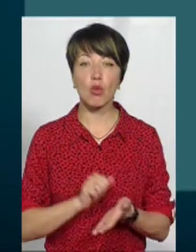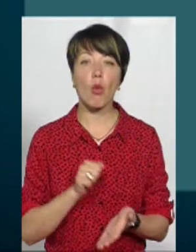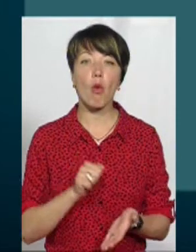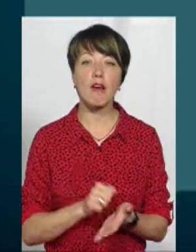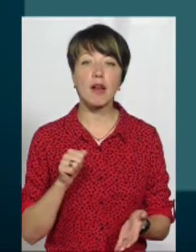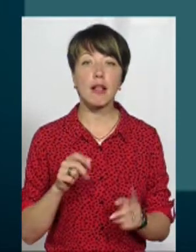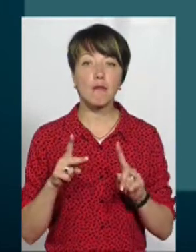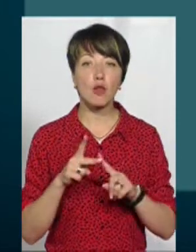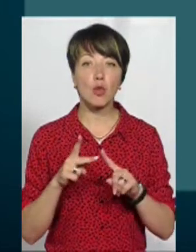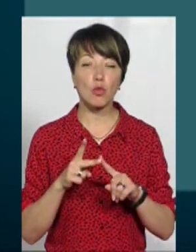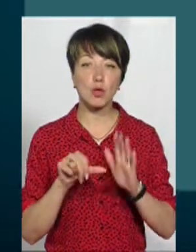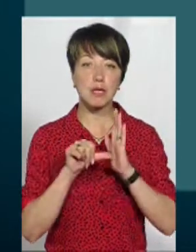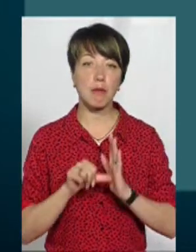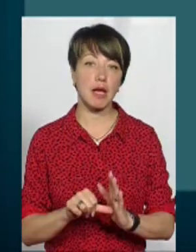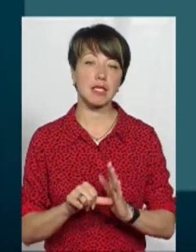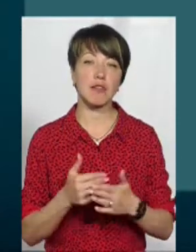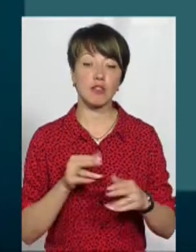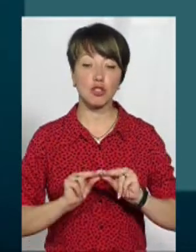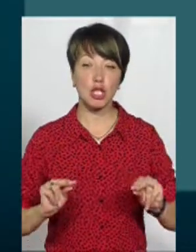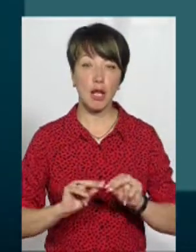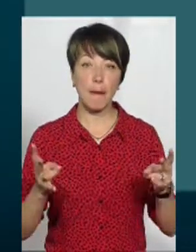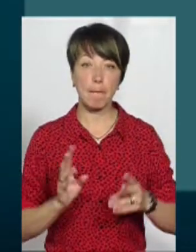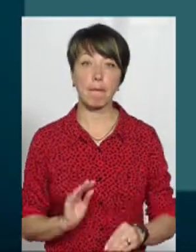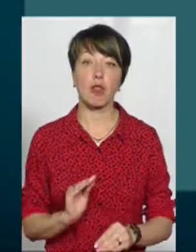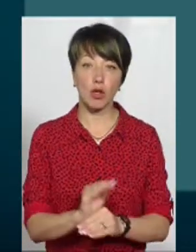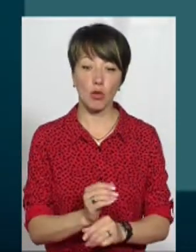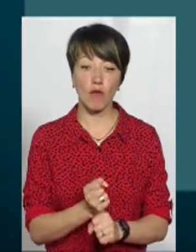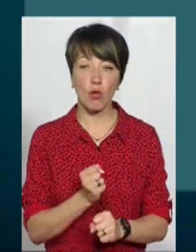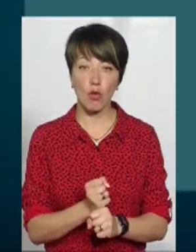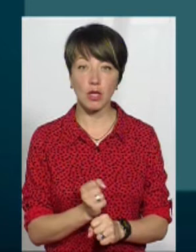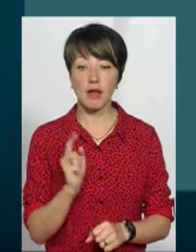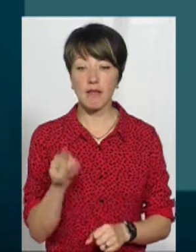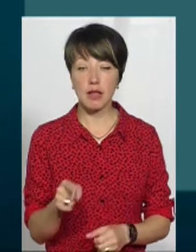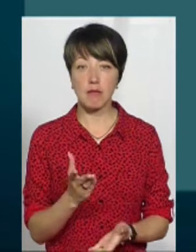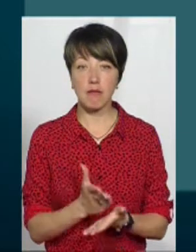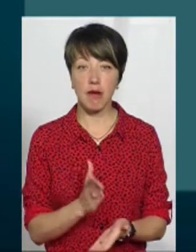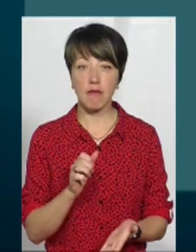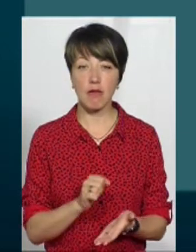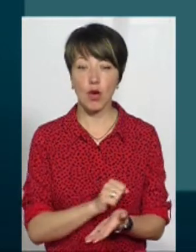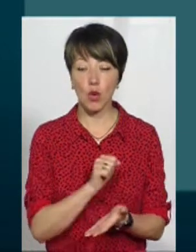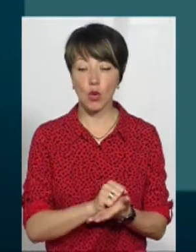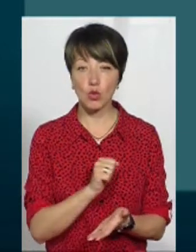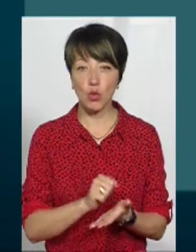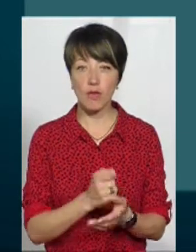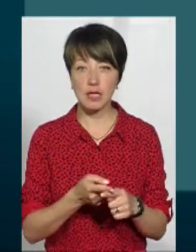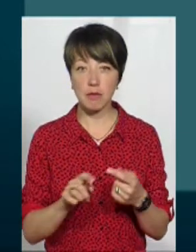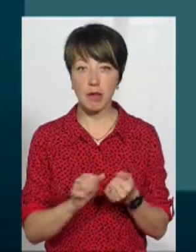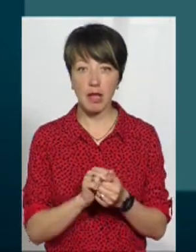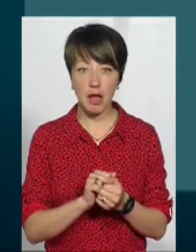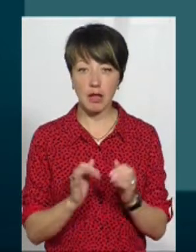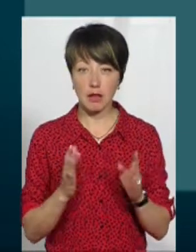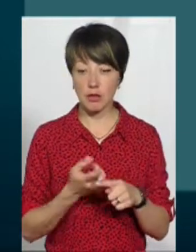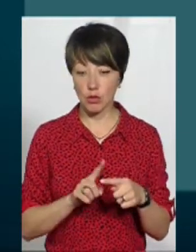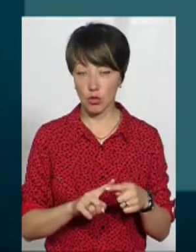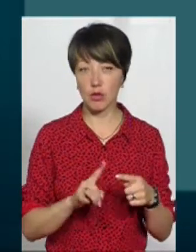у другому семестрі від вчителя потребувало додаткової роботи, тому що він мав роздруковувати ці матеріали, не тільки готуватись до уроку,